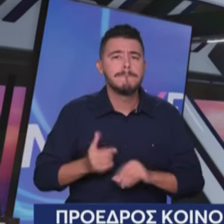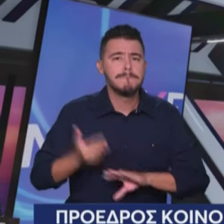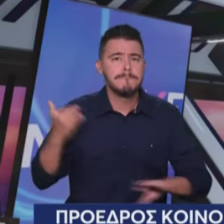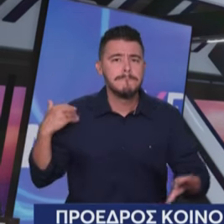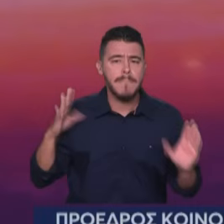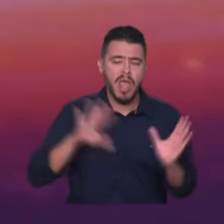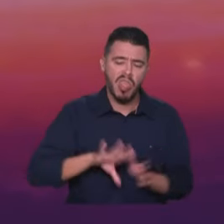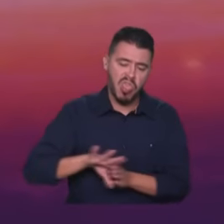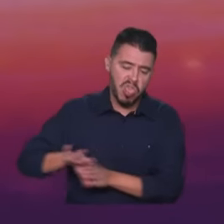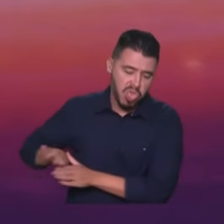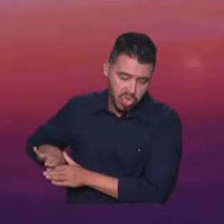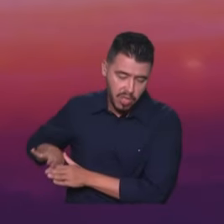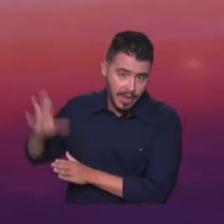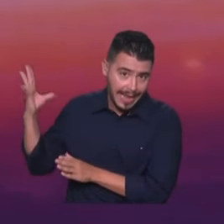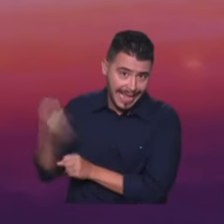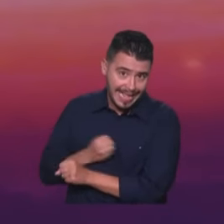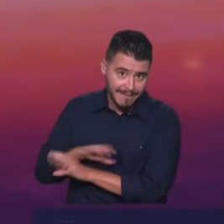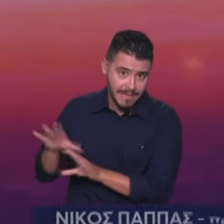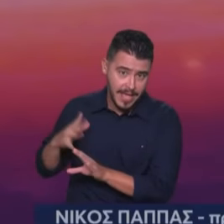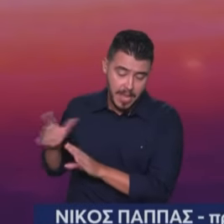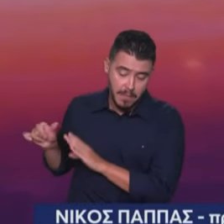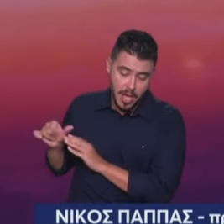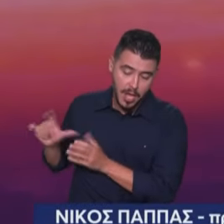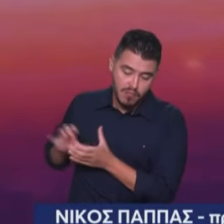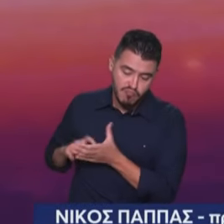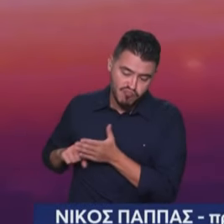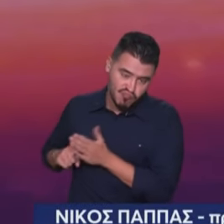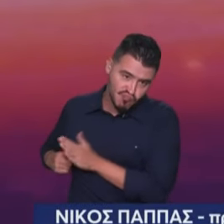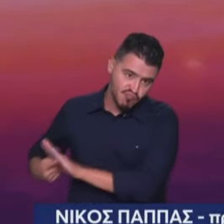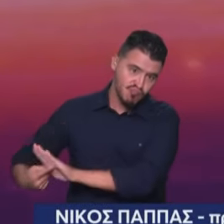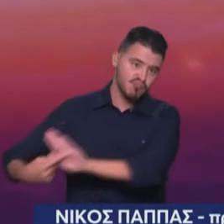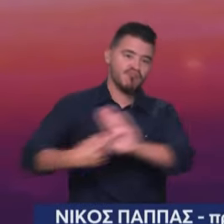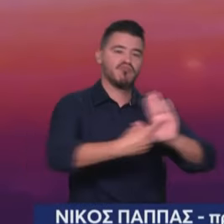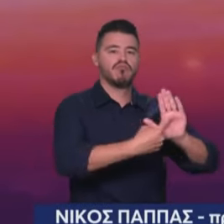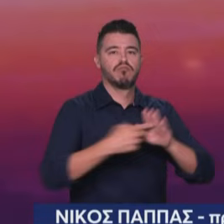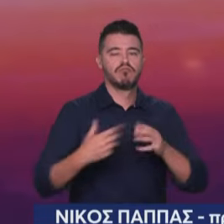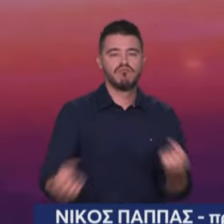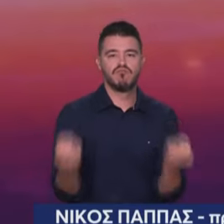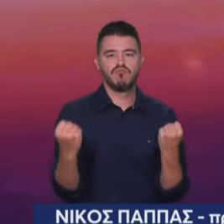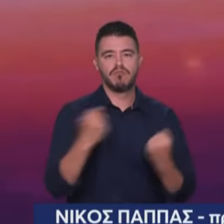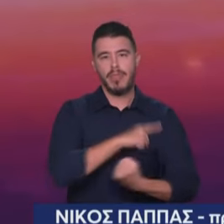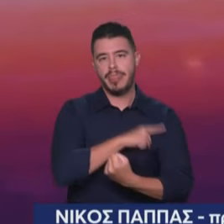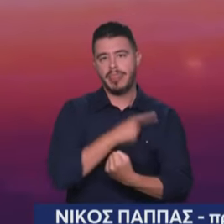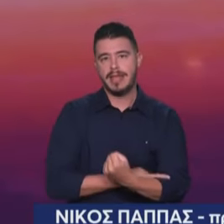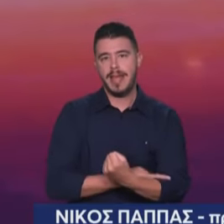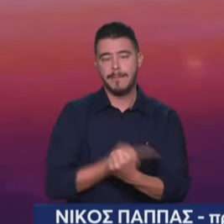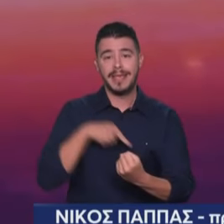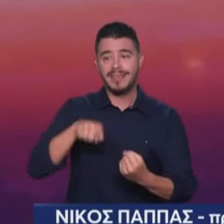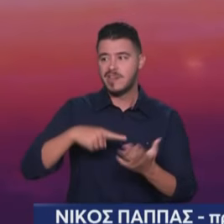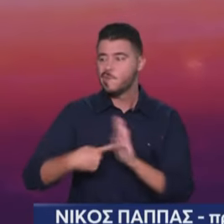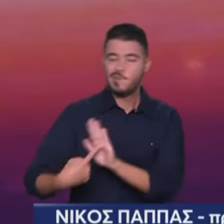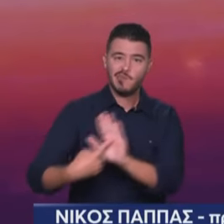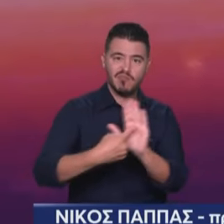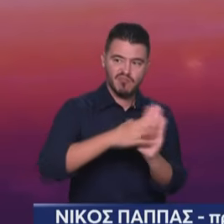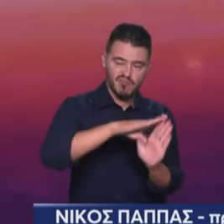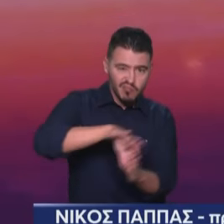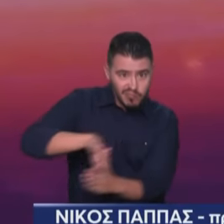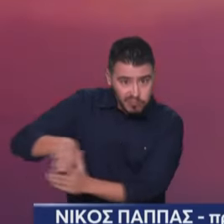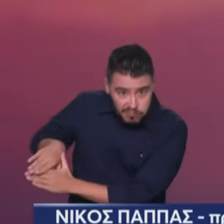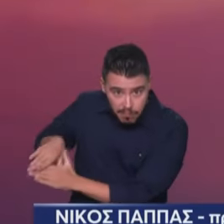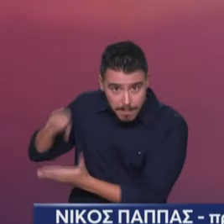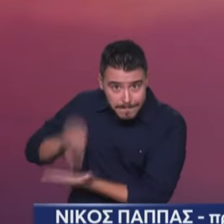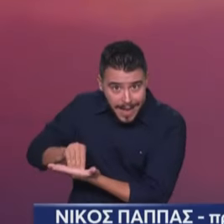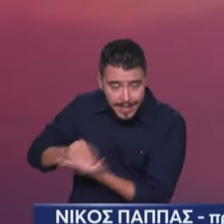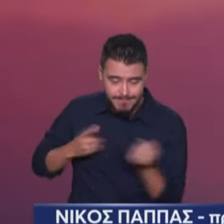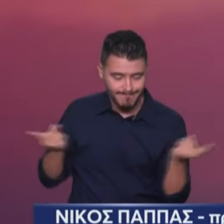να καταστεί μια κυρίαρχη πολιτική δύναμη. Λοιπόν, αυτό το οπλοστάσιο δεν πρέπει να μπαίνει στην άκρη. Πρέπει να υπερασπιστούμε με όλες μας τις